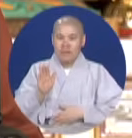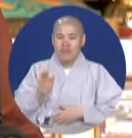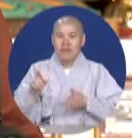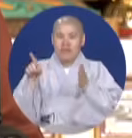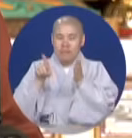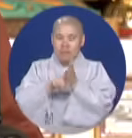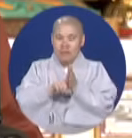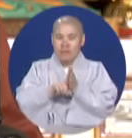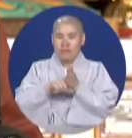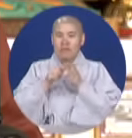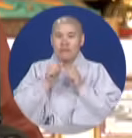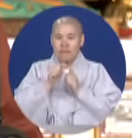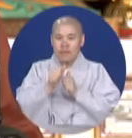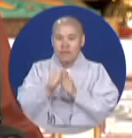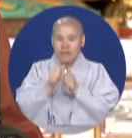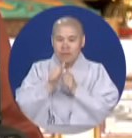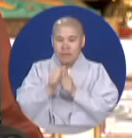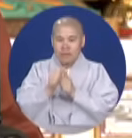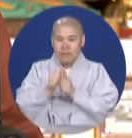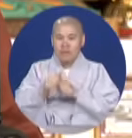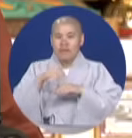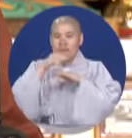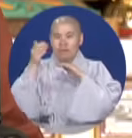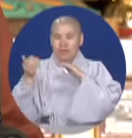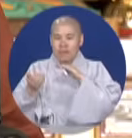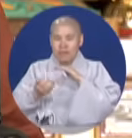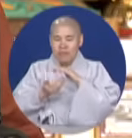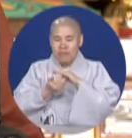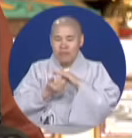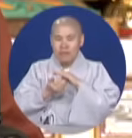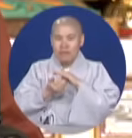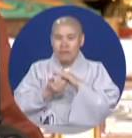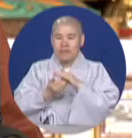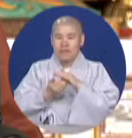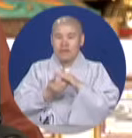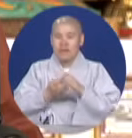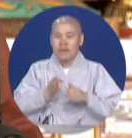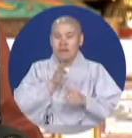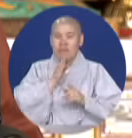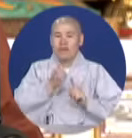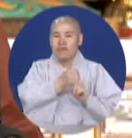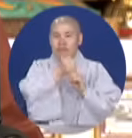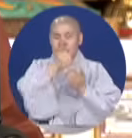믿고 따르고 이루는 것이 불자인데,